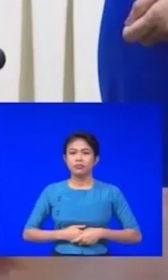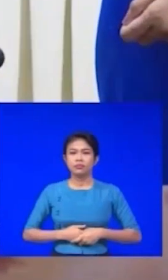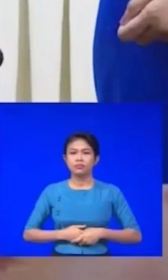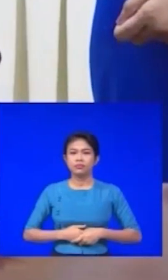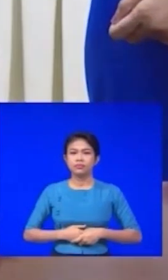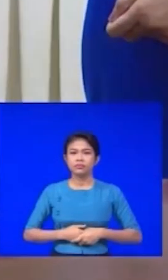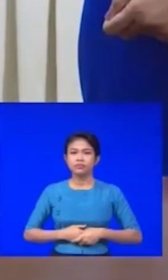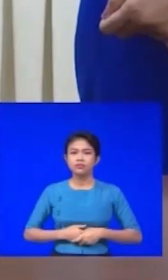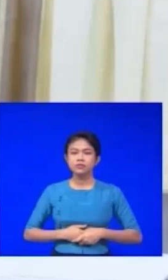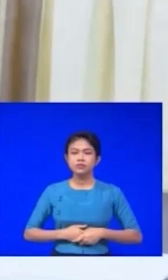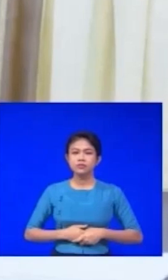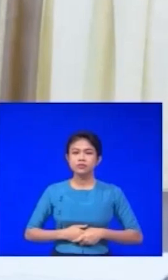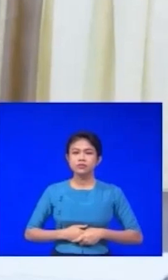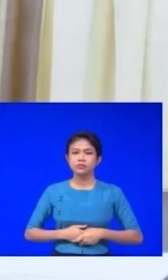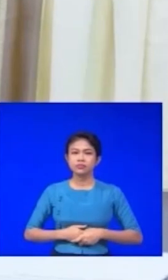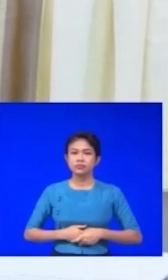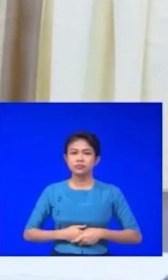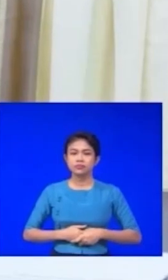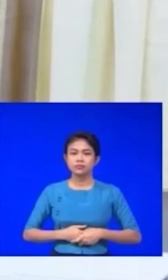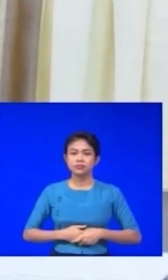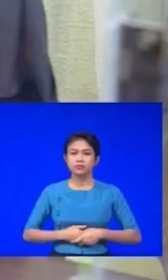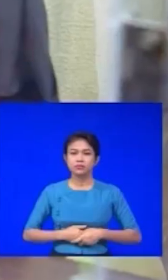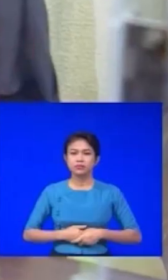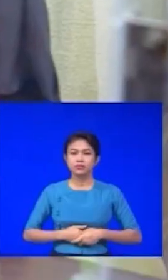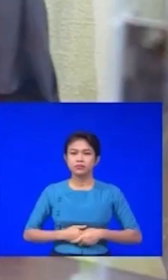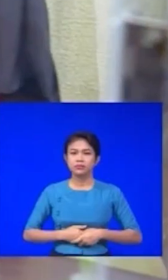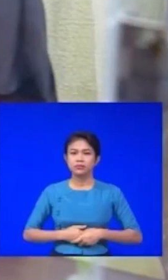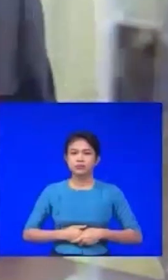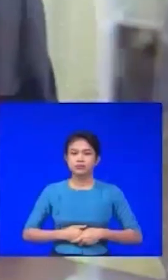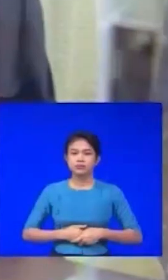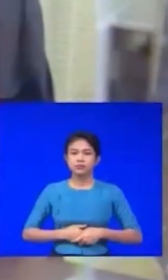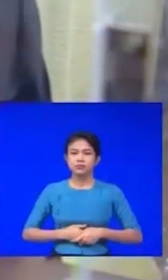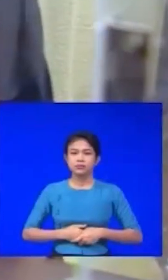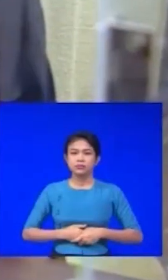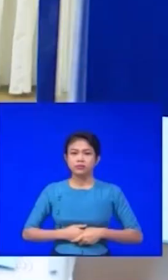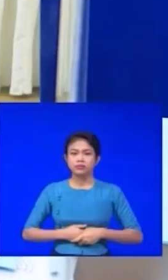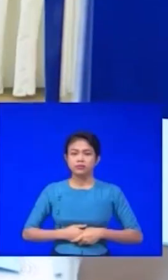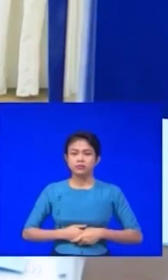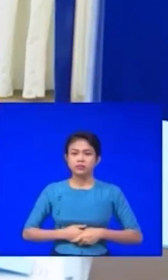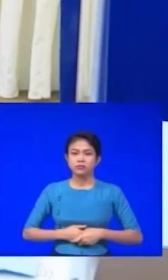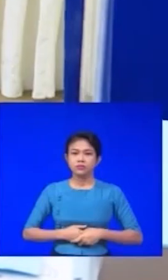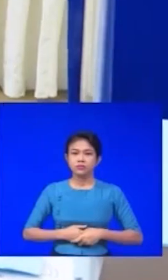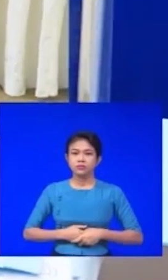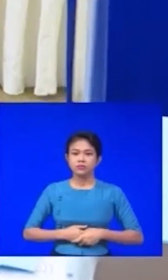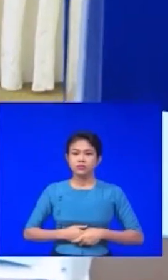စ်ကောင်စီဘက်ကဆွေးနွေးခဲ့တယ်လို့ဆိုပါတယ်။ဒါပေမဲ့လည်း UWSP အနေနဲ့ဒေသတွင်းဖွံ့ဖြိုးတိုးတက်ရေးကိစ္စတွေကိုပဲအဓိက